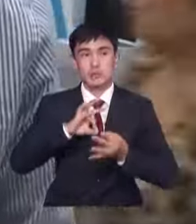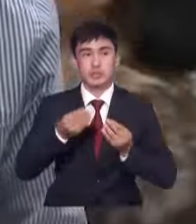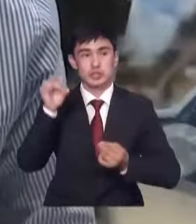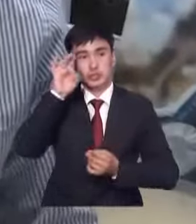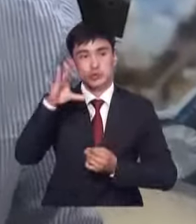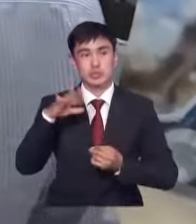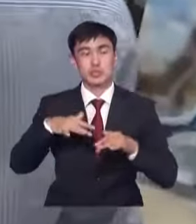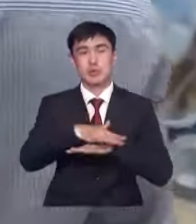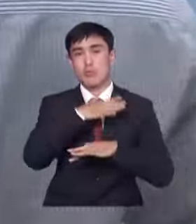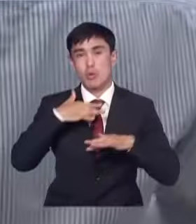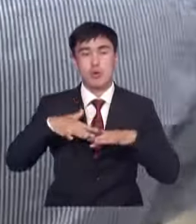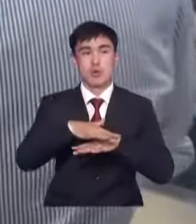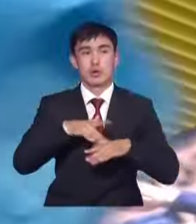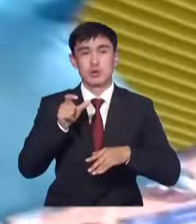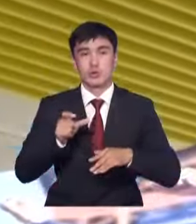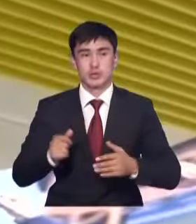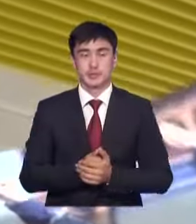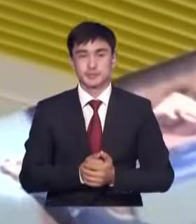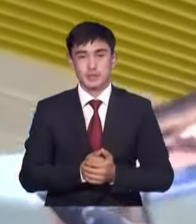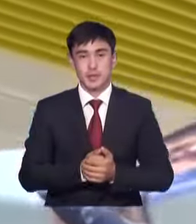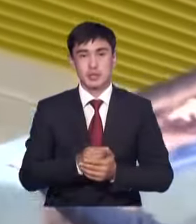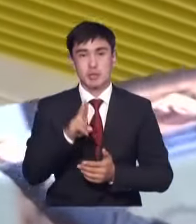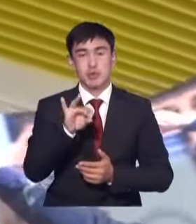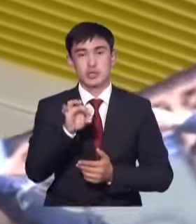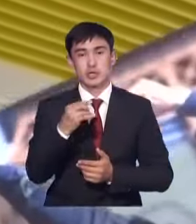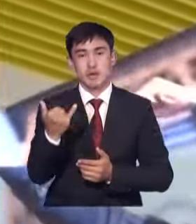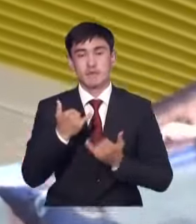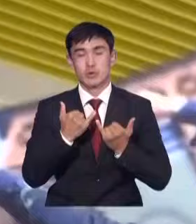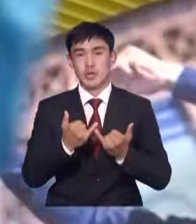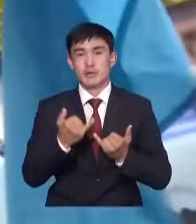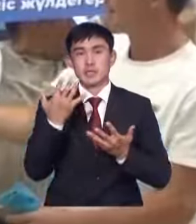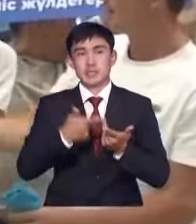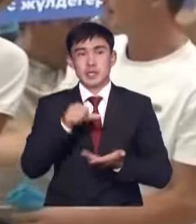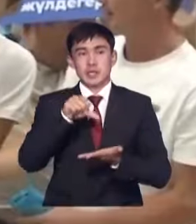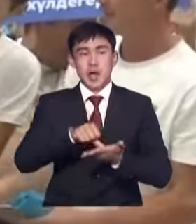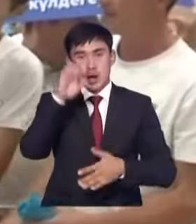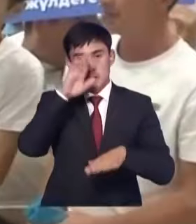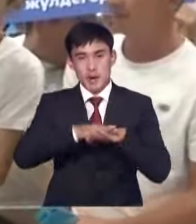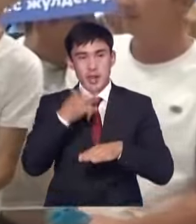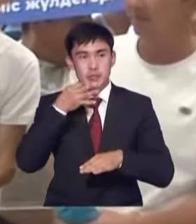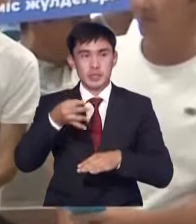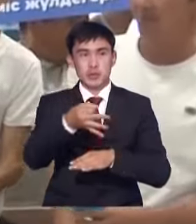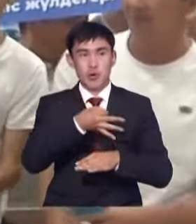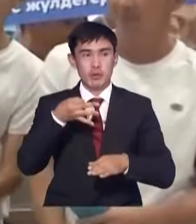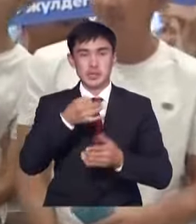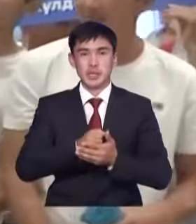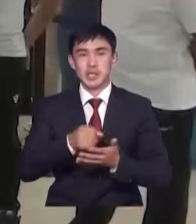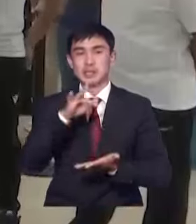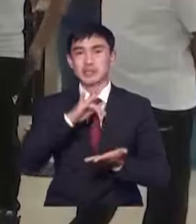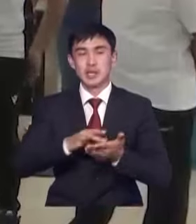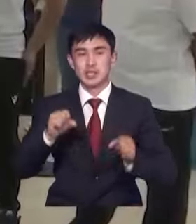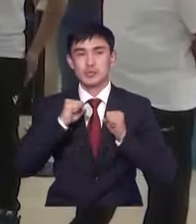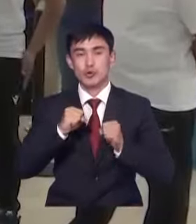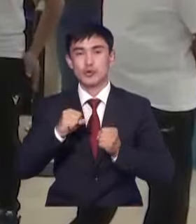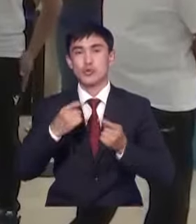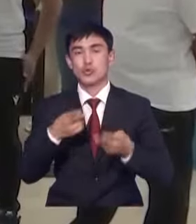чемпиона собралось многочисленное количество поклонников Демиужа Драева. В их числе представители акимата Алматинской области Центрального